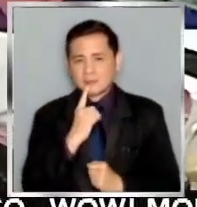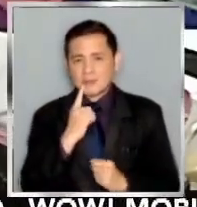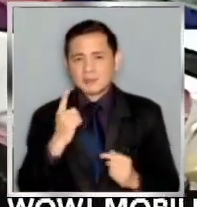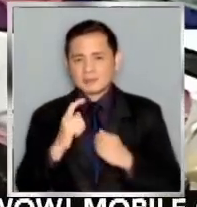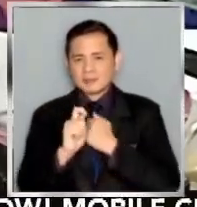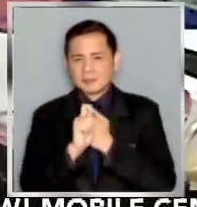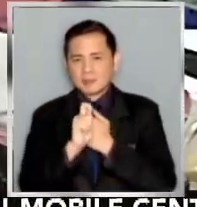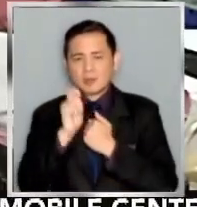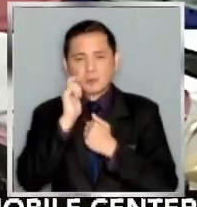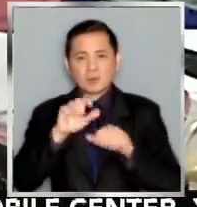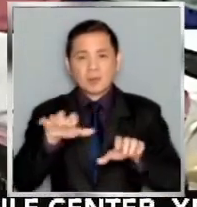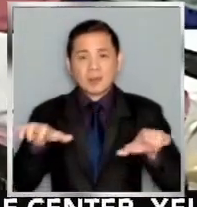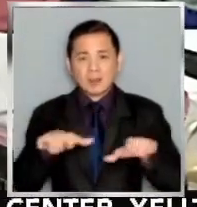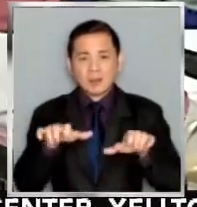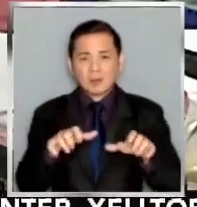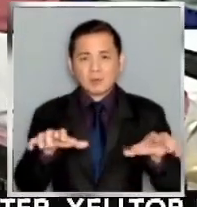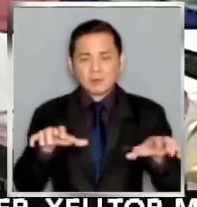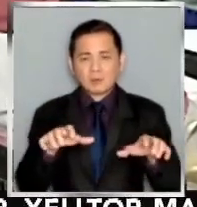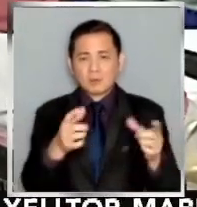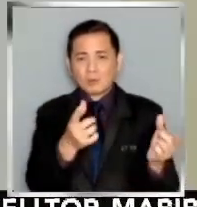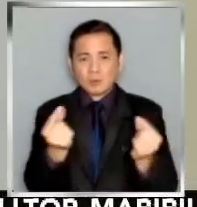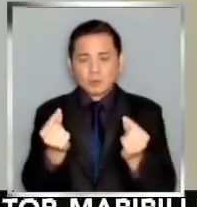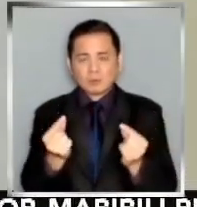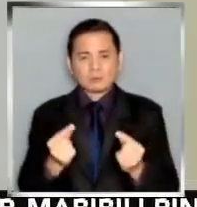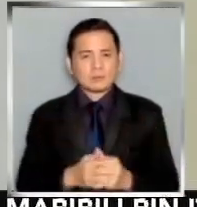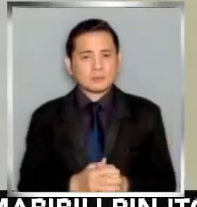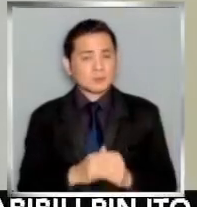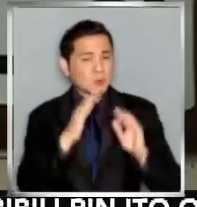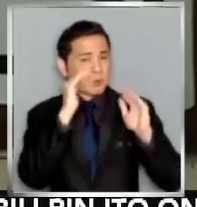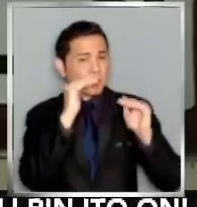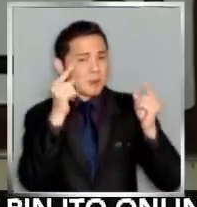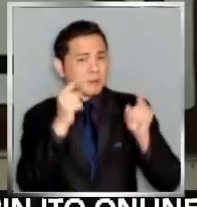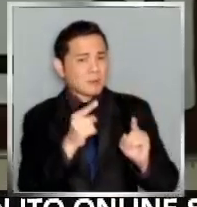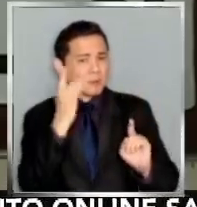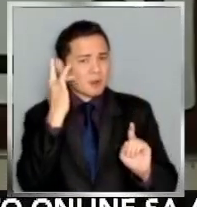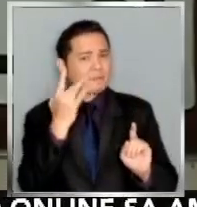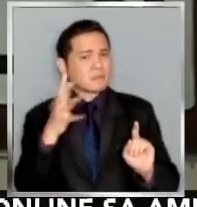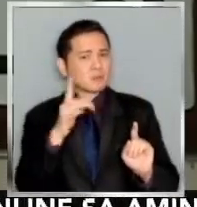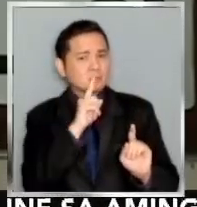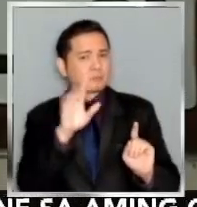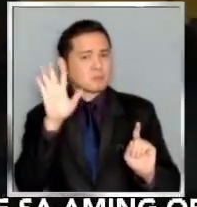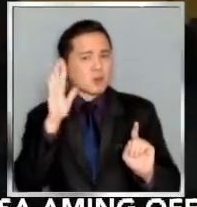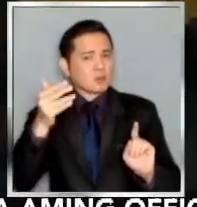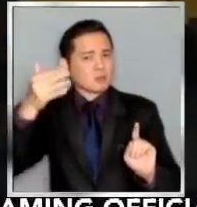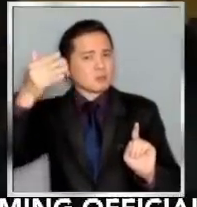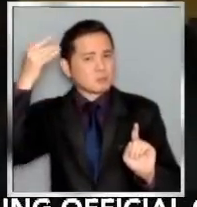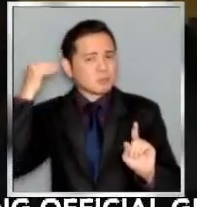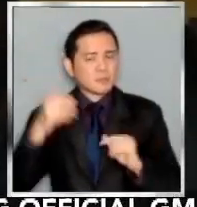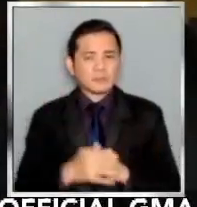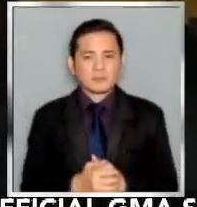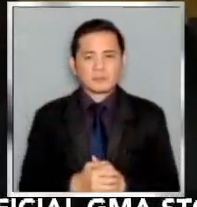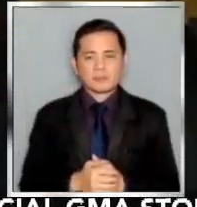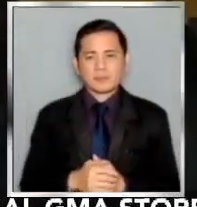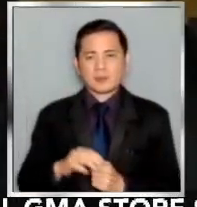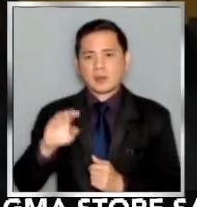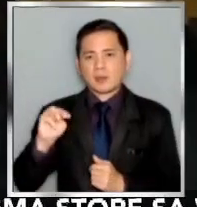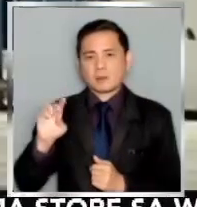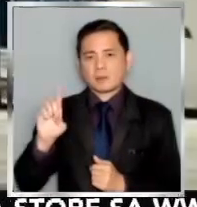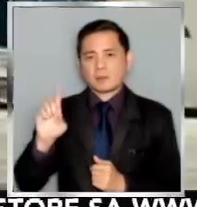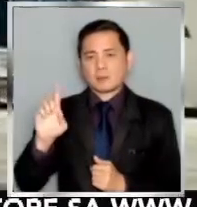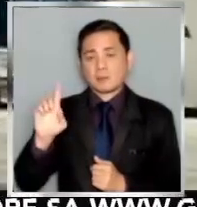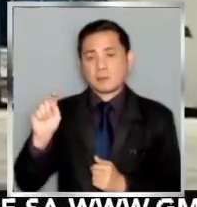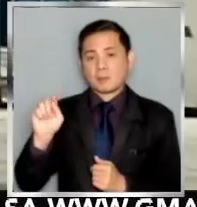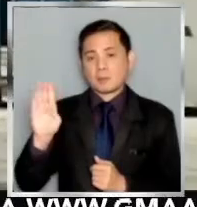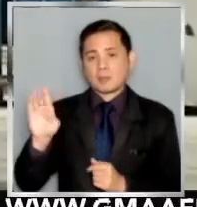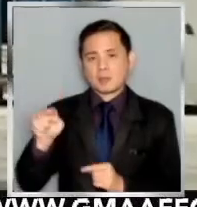nga po. Kasi nangako na sila sa amin noon. Titiyakin ng MTPB na maaalis ang mga truck sa lugar hanggang